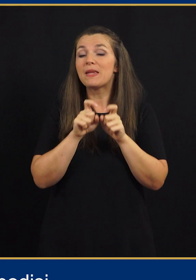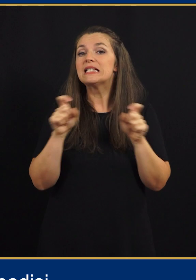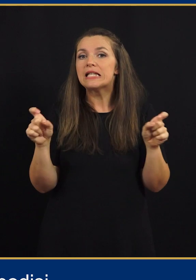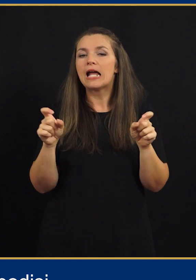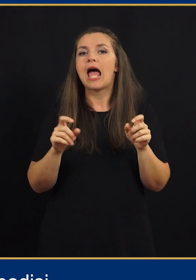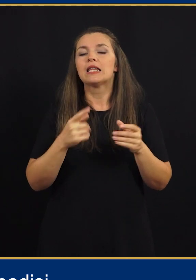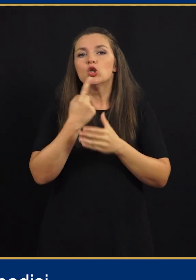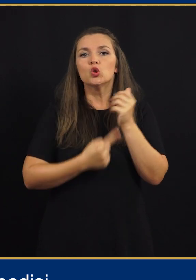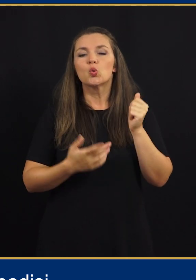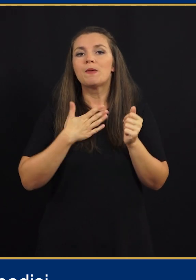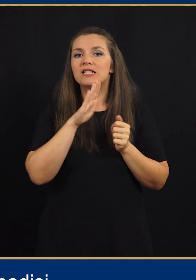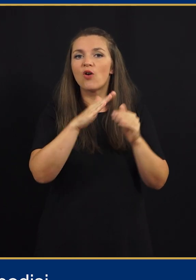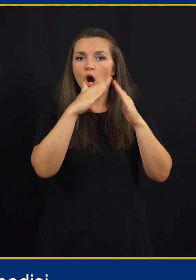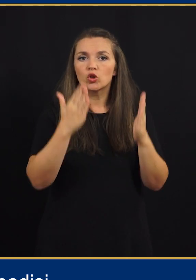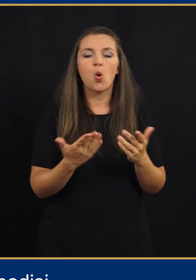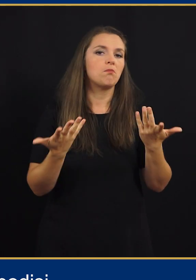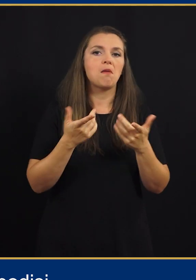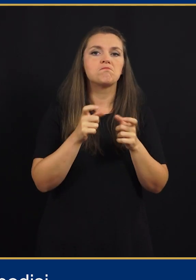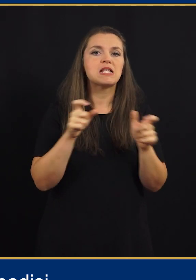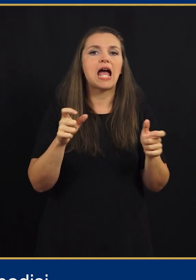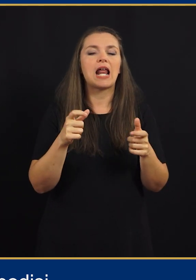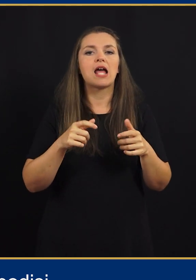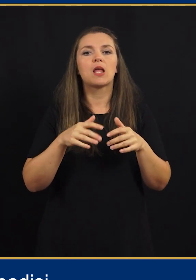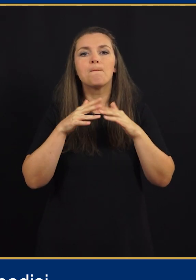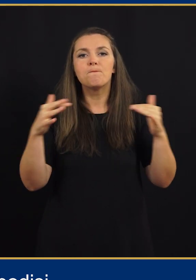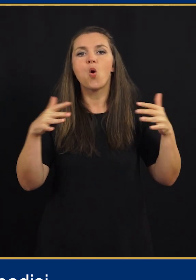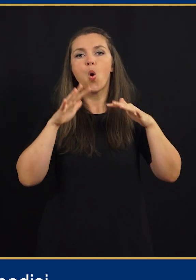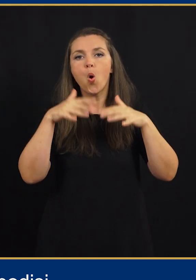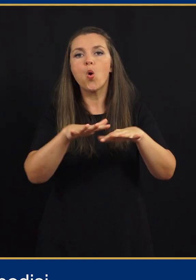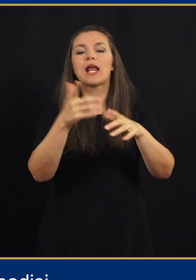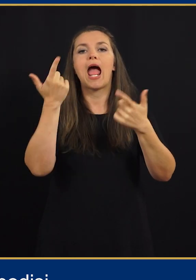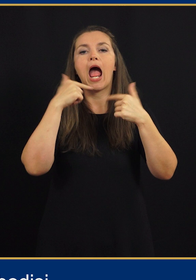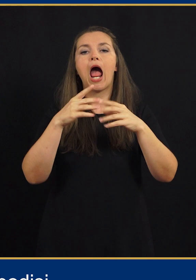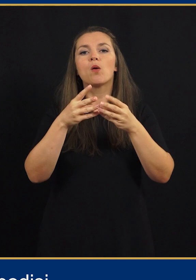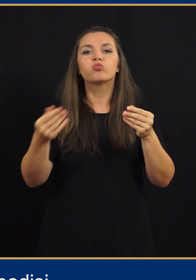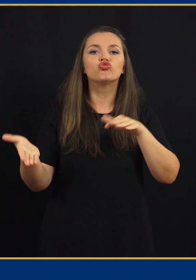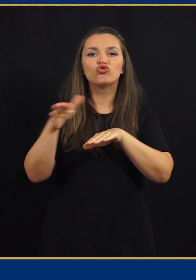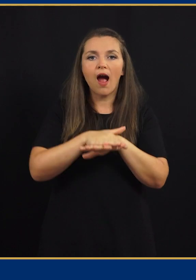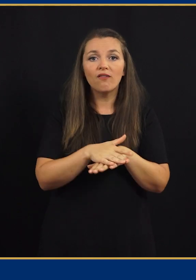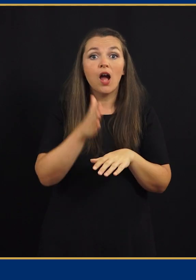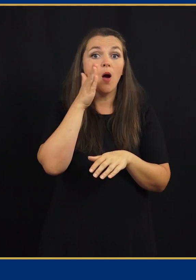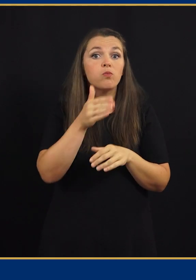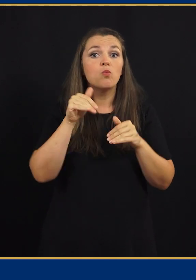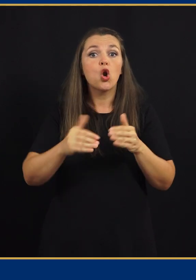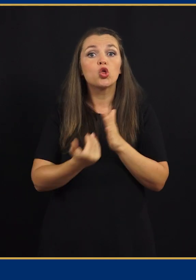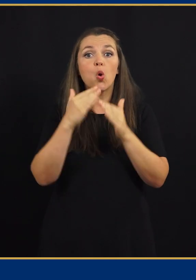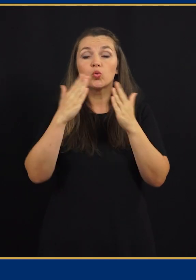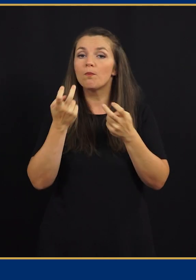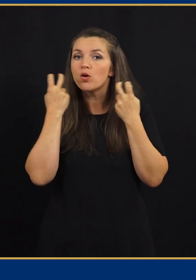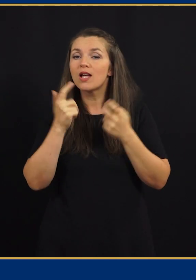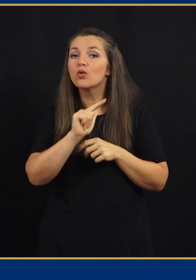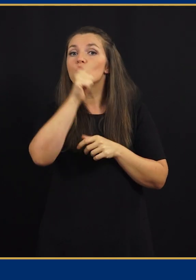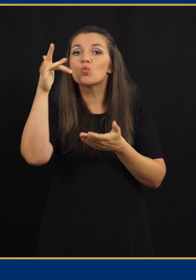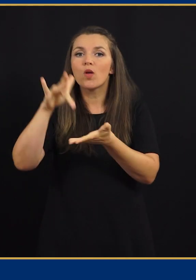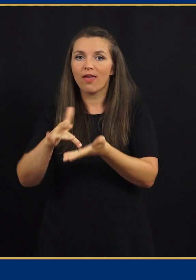Zaradi izgube svojega doma, bodisi da ga bo preplavilo morje ali prekrila puščava, si bodo morali nov dom poiskati